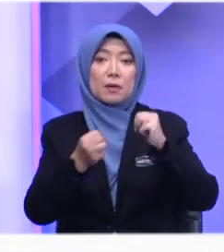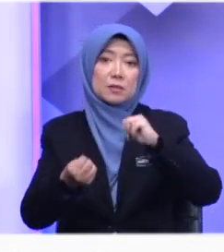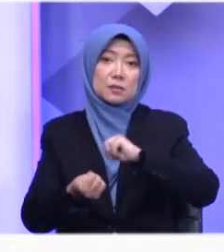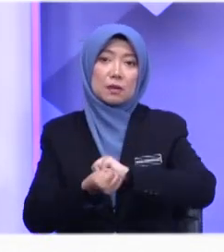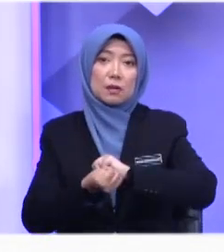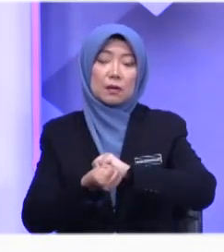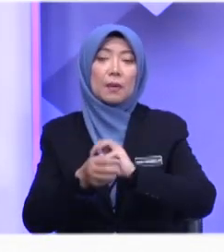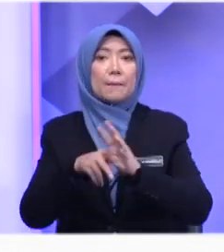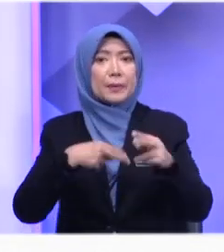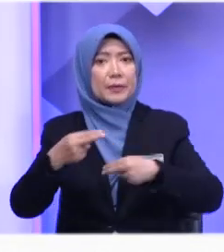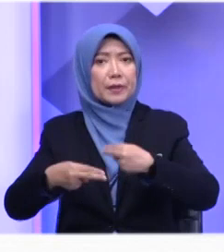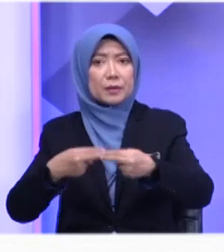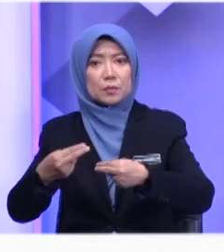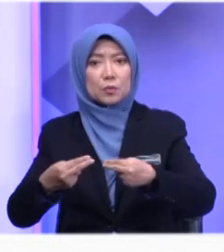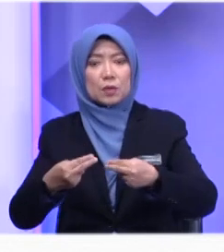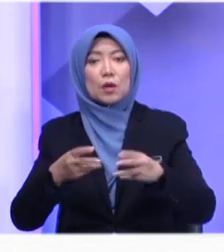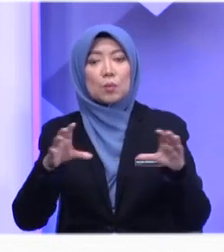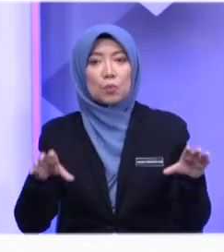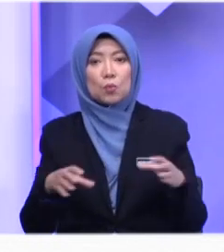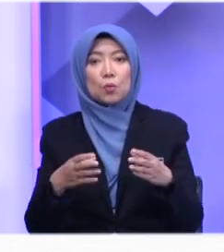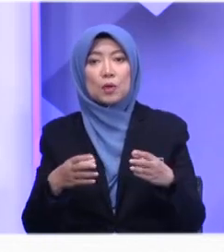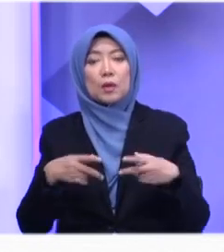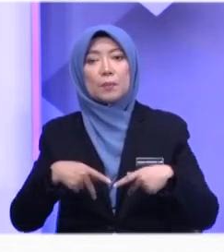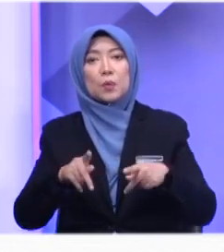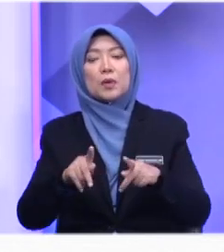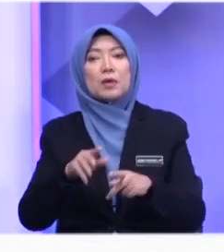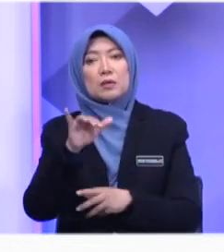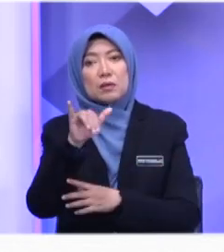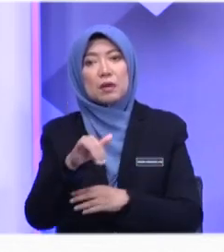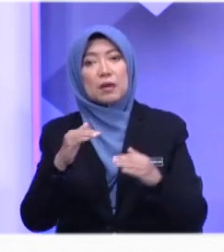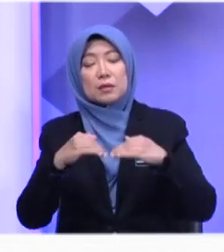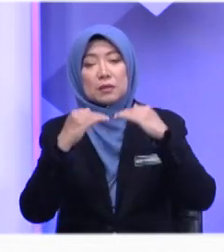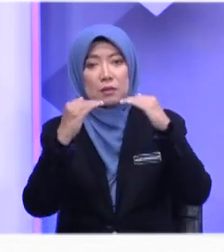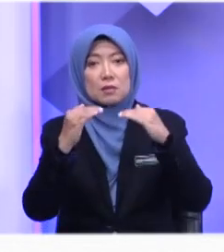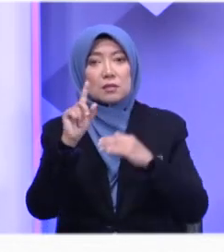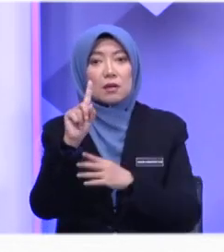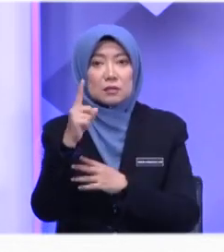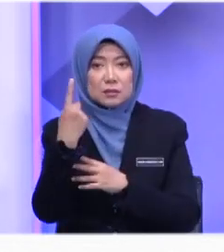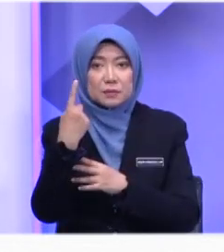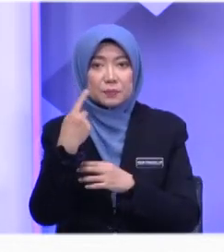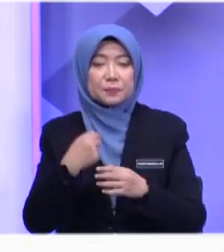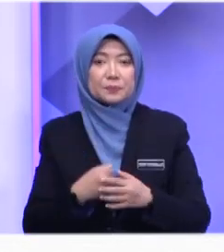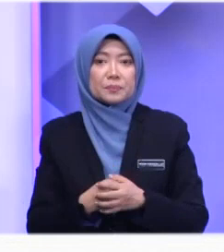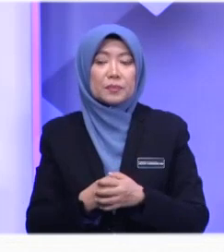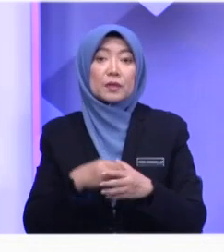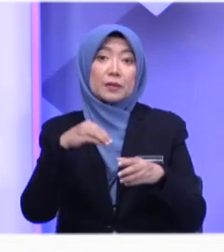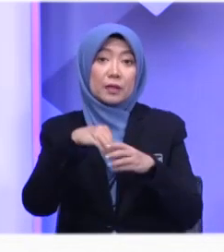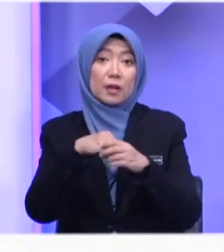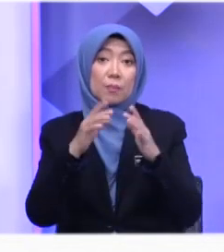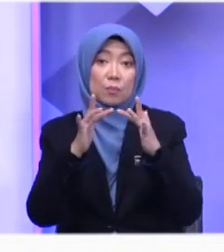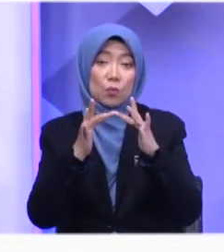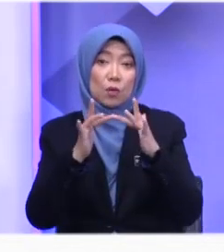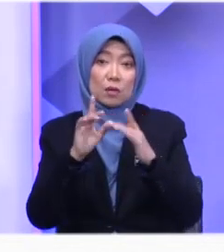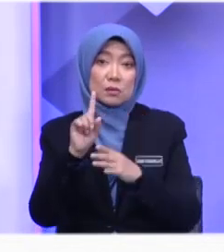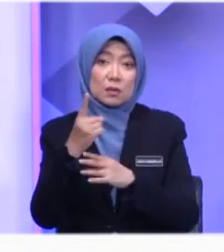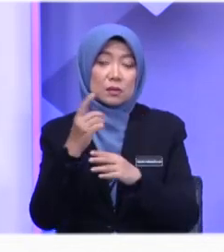penyage menjaga penjagaan dengan jaringan yang terhadap amanah 3t kalau hanya di dalam talian saja